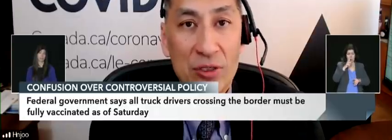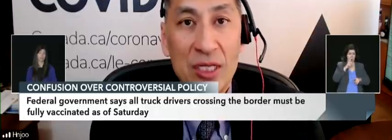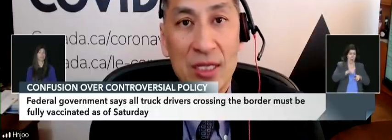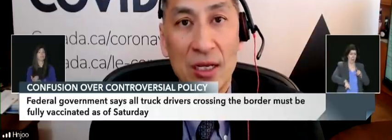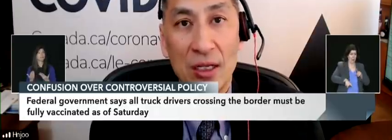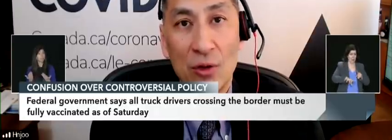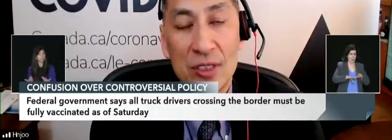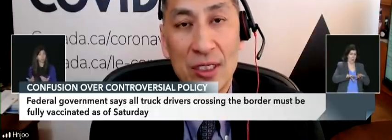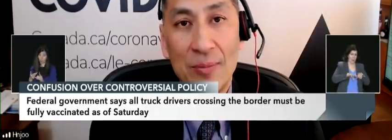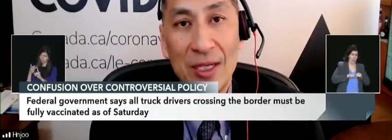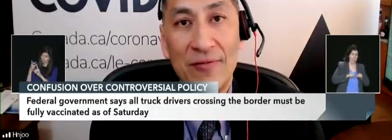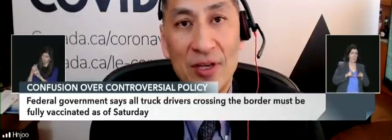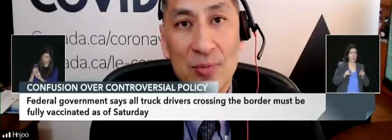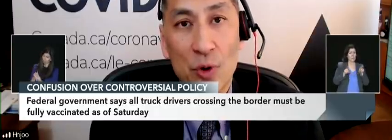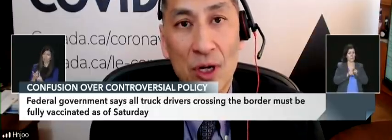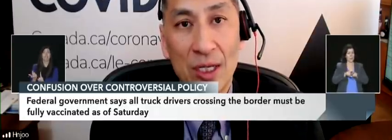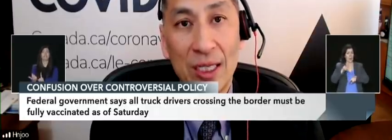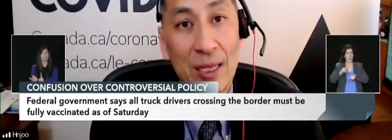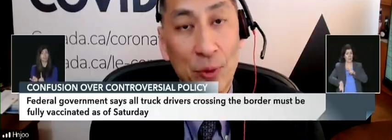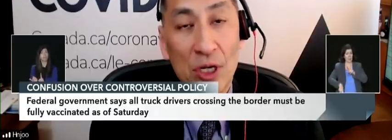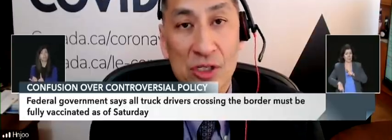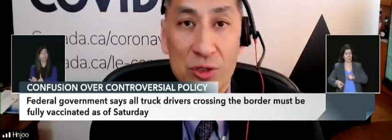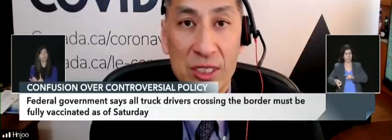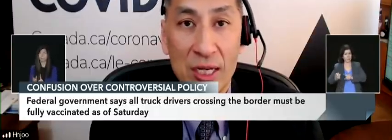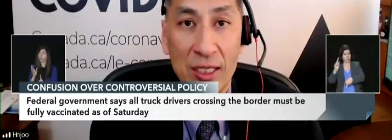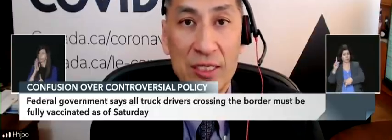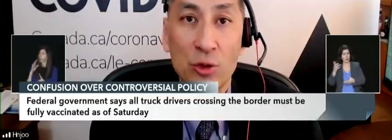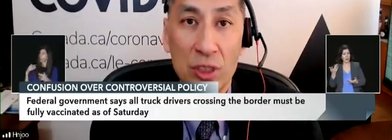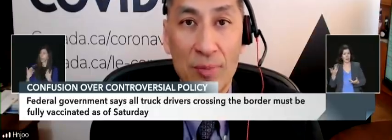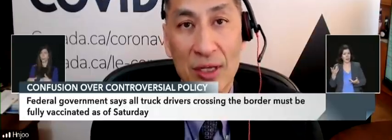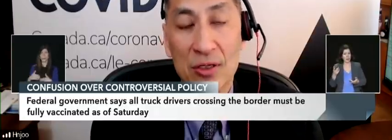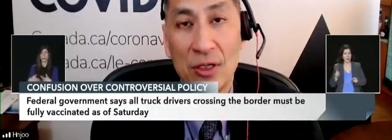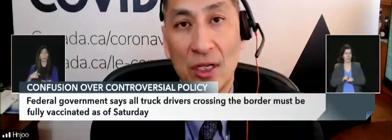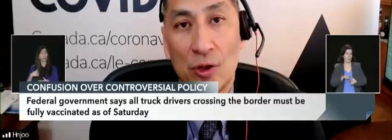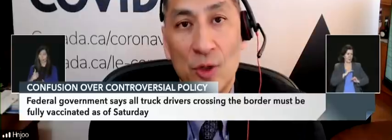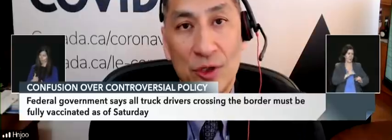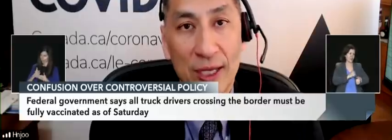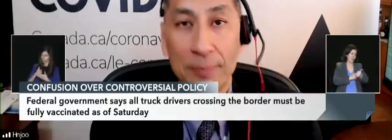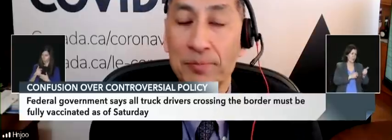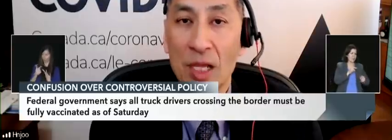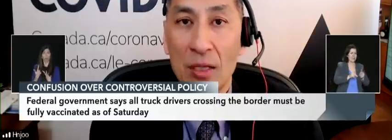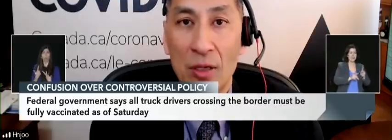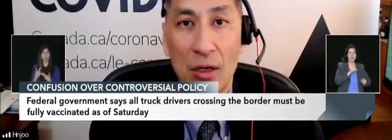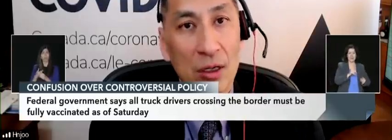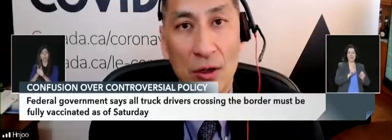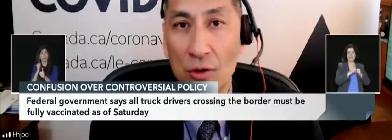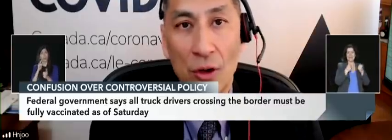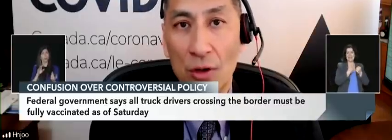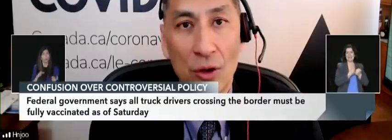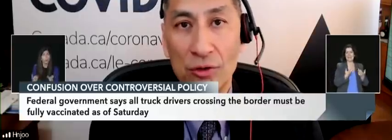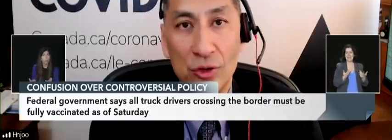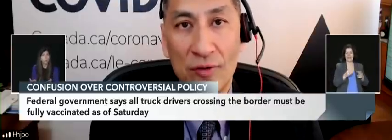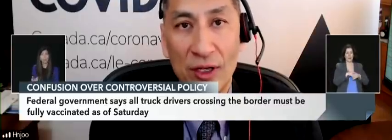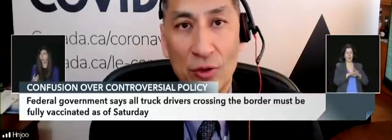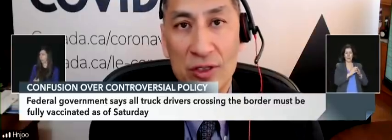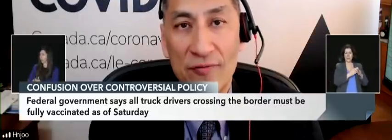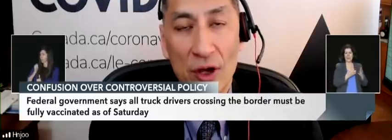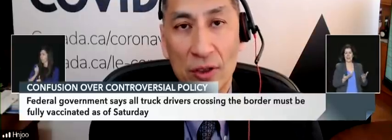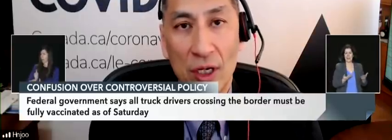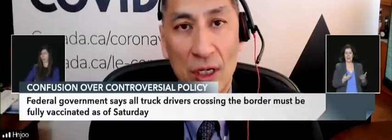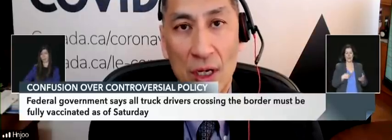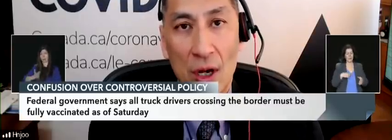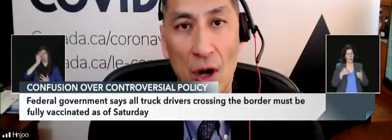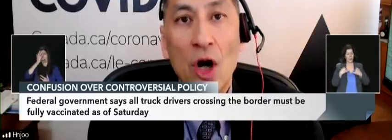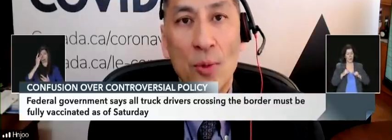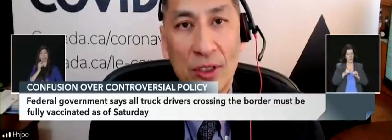mais aussi des bénéfices pour les proches aussi et les autres personnes dans la communauté donc on continue avec nos